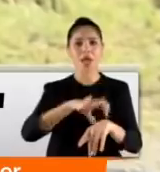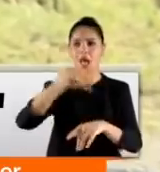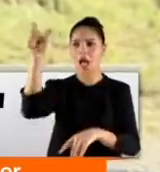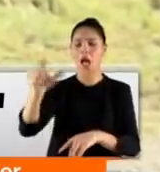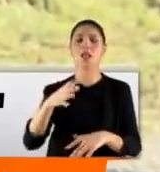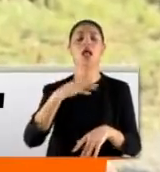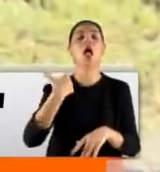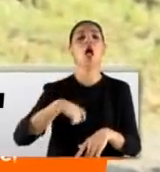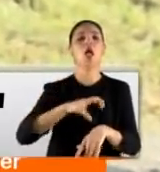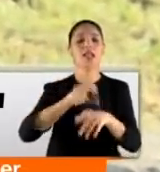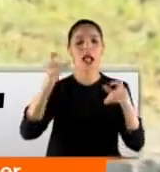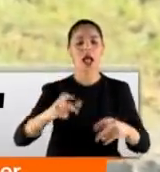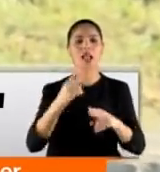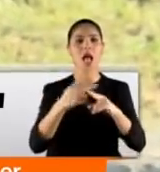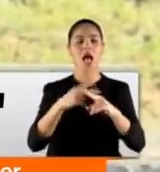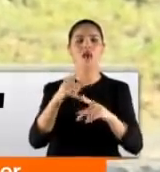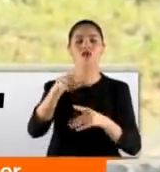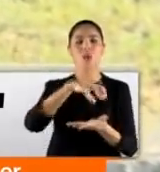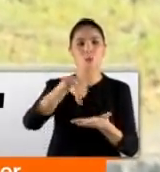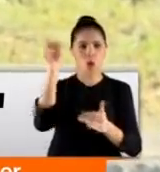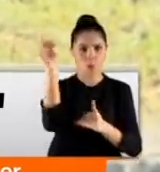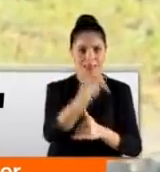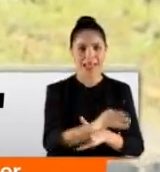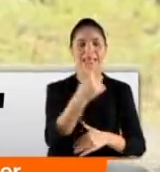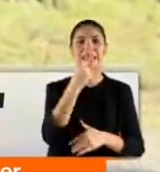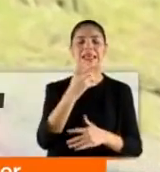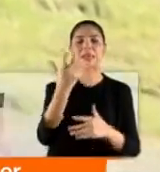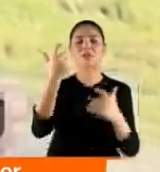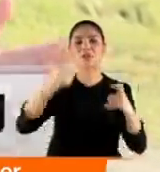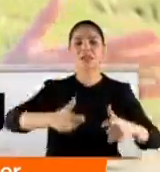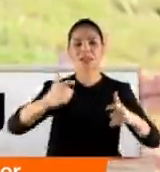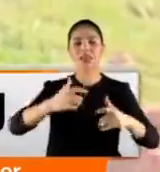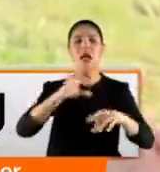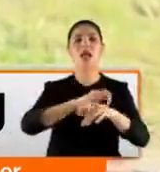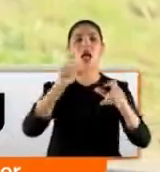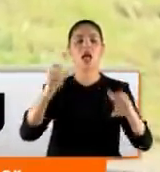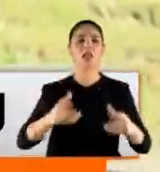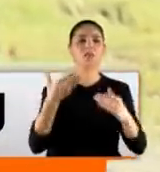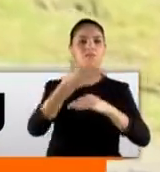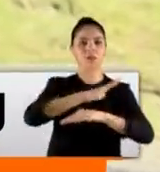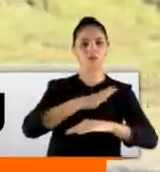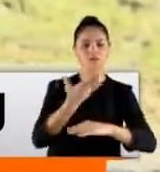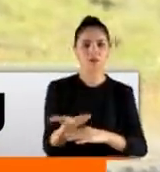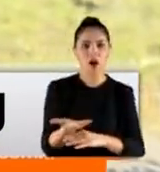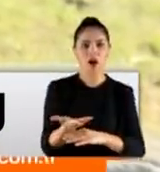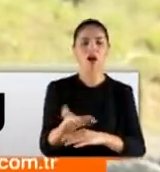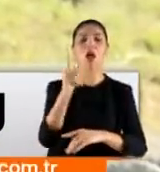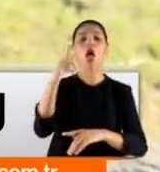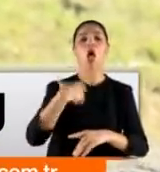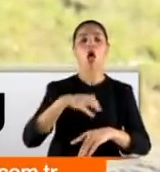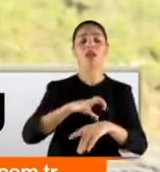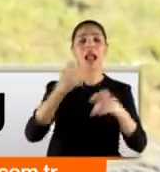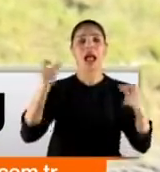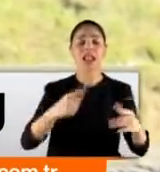özel hastanenin acil servisine geldiğinde kırmızı alandan hastaneye giriş yapıyor. Ancak özel hastanelerle